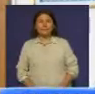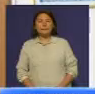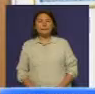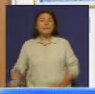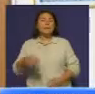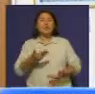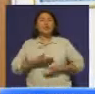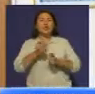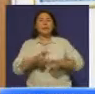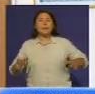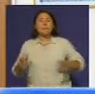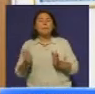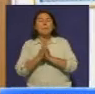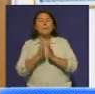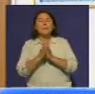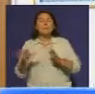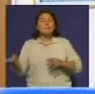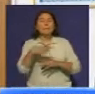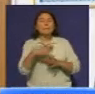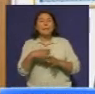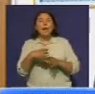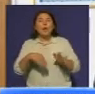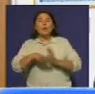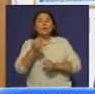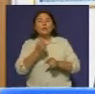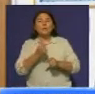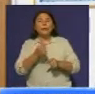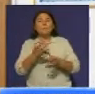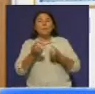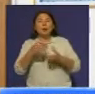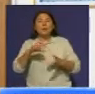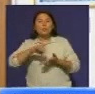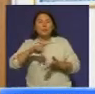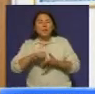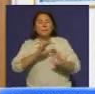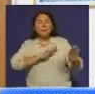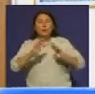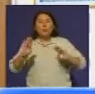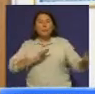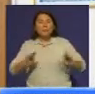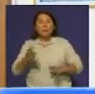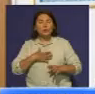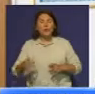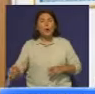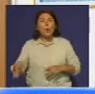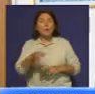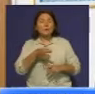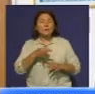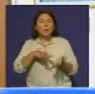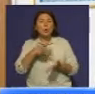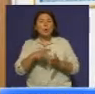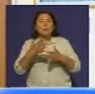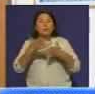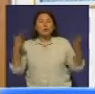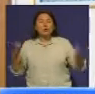Всех жителей города Актау мы призываем вместе совершать благие дела и активно принимать участие в благоустройстве нашего региона. Если в городе будет как можно